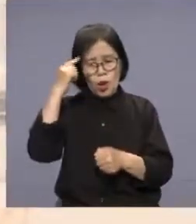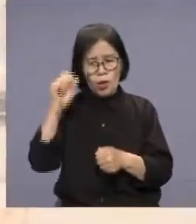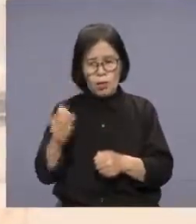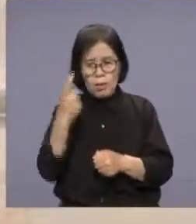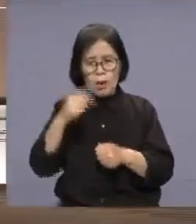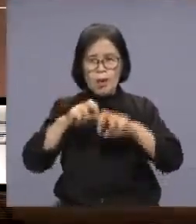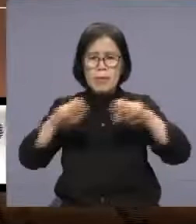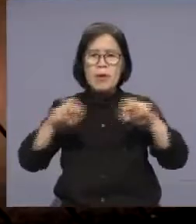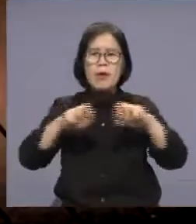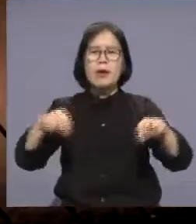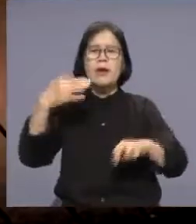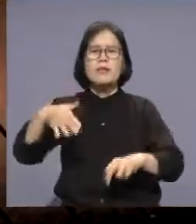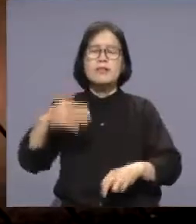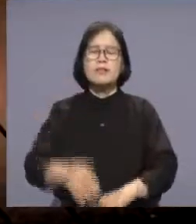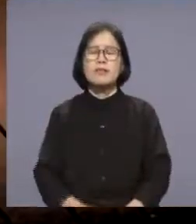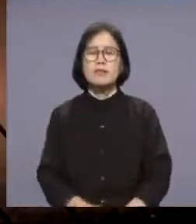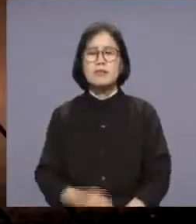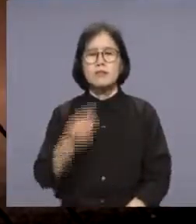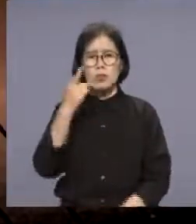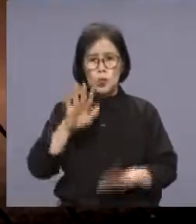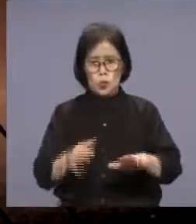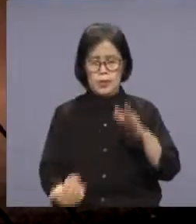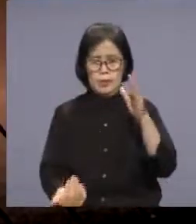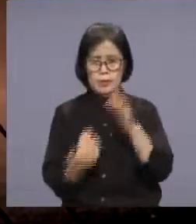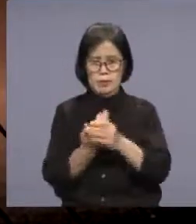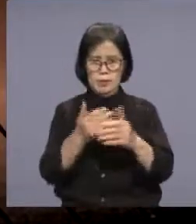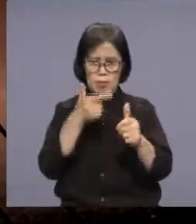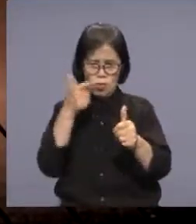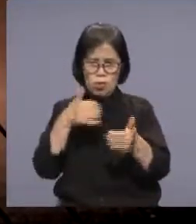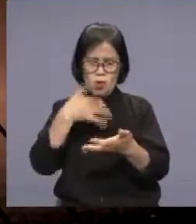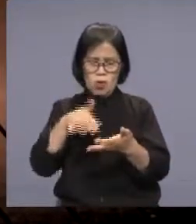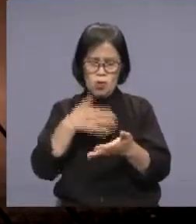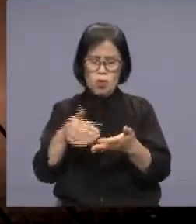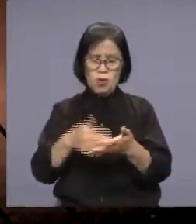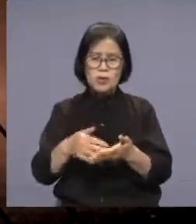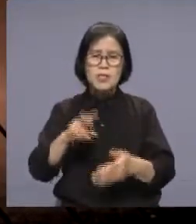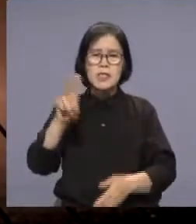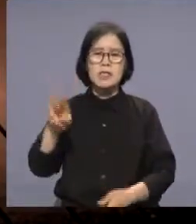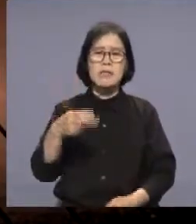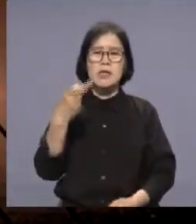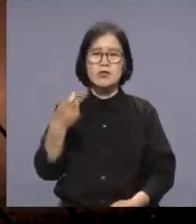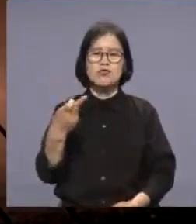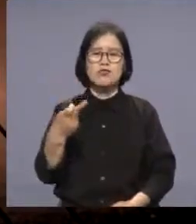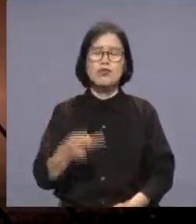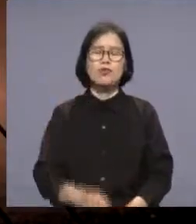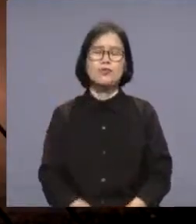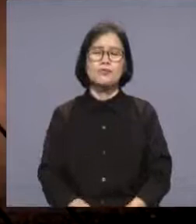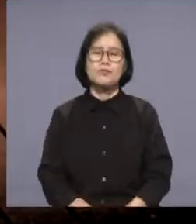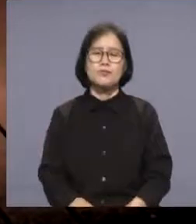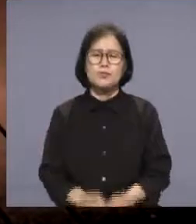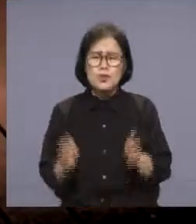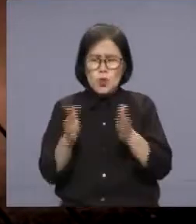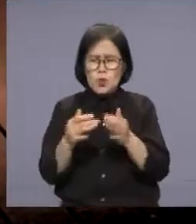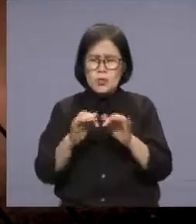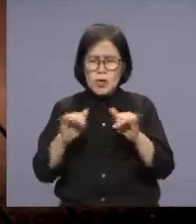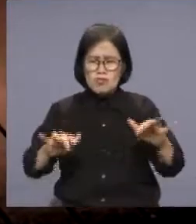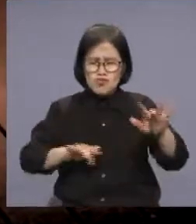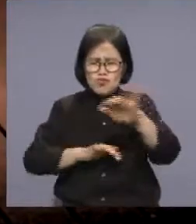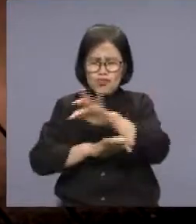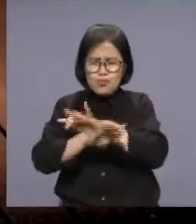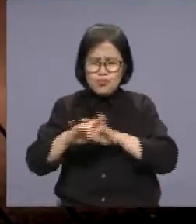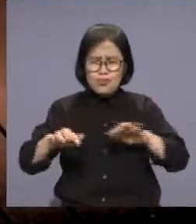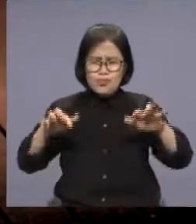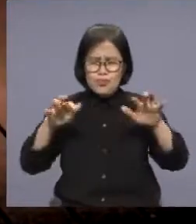밝혀지지 않았습니다. 미국에서 올해 일어난 총기 난사 사건은 최소 212건. 좁고 대중이 밀집된